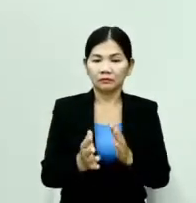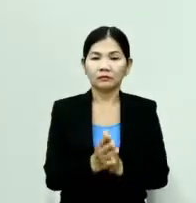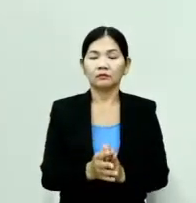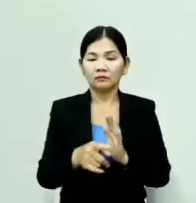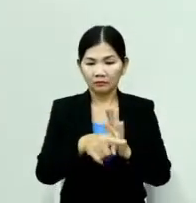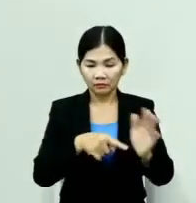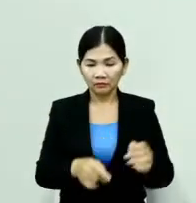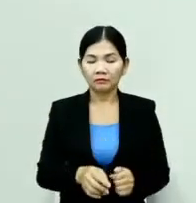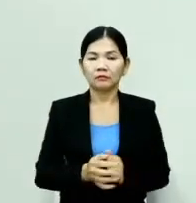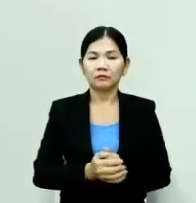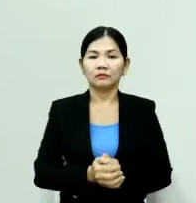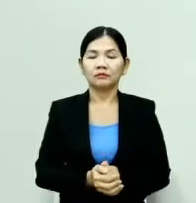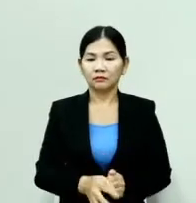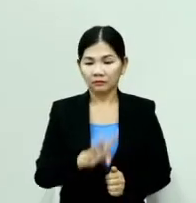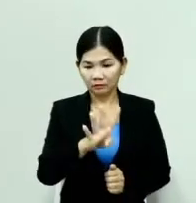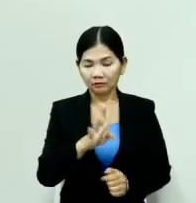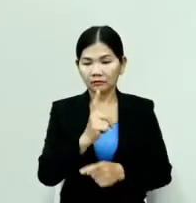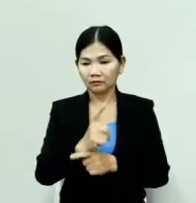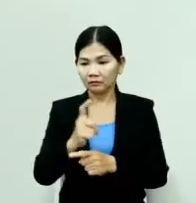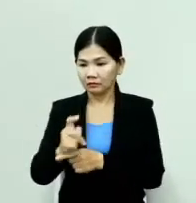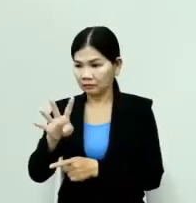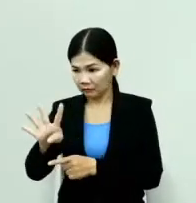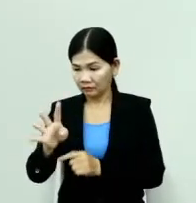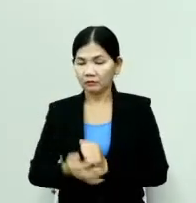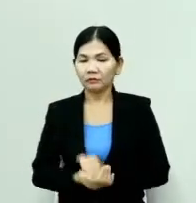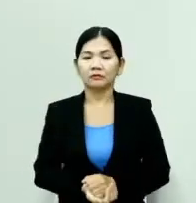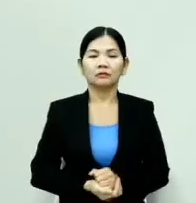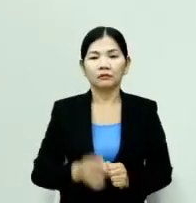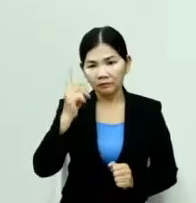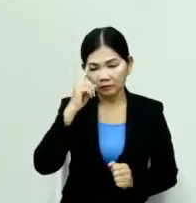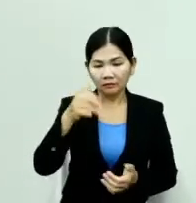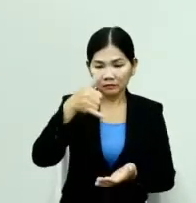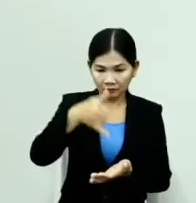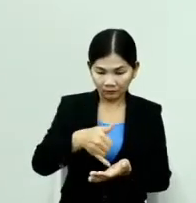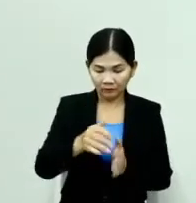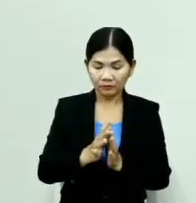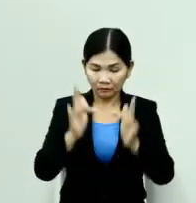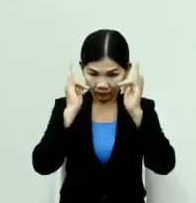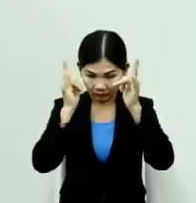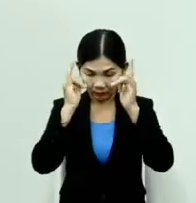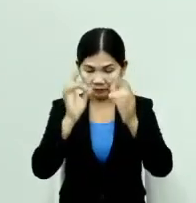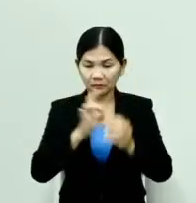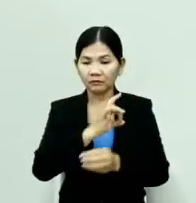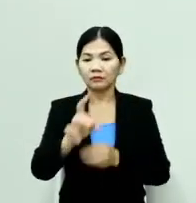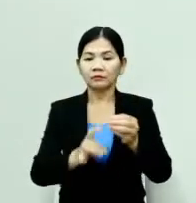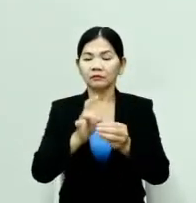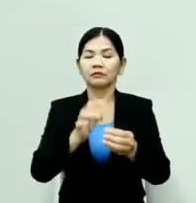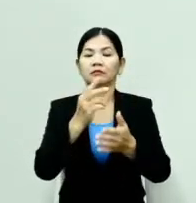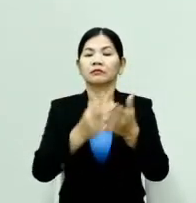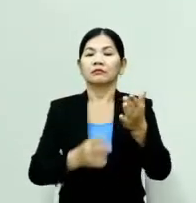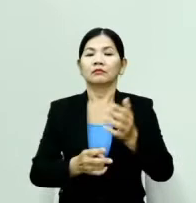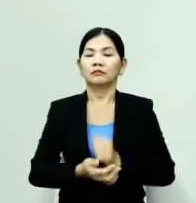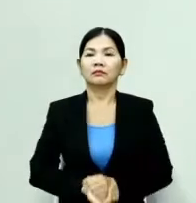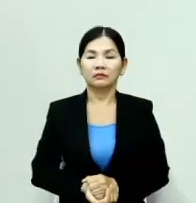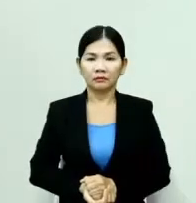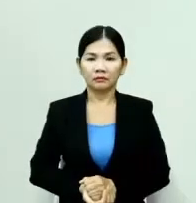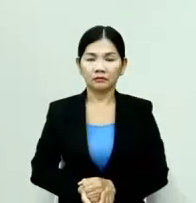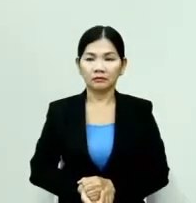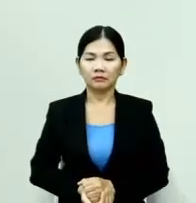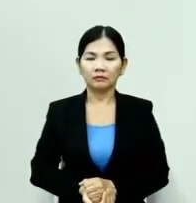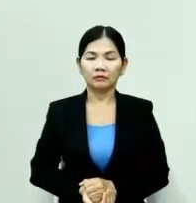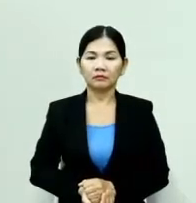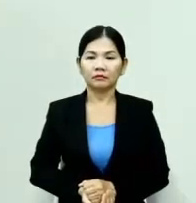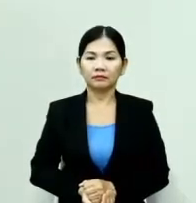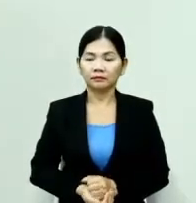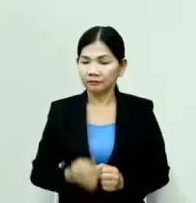ករបស់អ្នកគ្រូគឺមានចំនួន4ខ្ទង់និង4ខ្ទង់អញ្ចឹងកូនដឹងហើយថាថ្ងៃនេះអ្នកគ្រូនឹងបង្រៀនកូនអំពីអ្វីចាអញ្ចឹងបើ